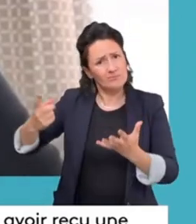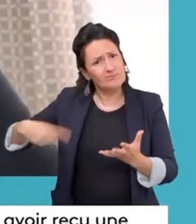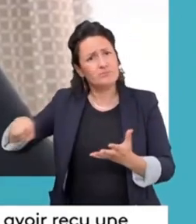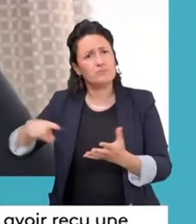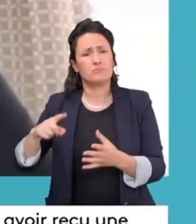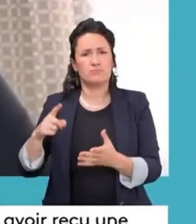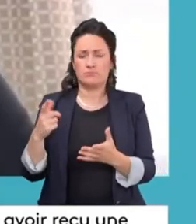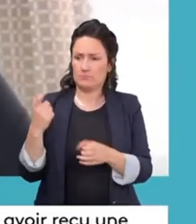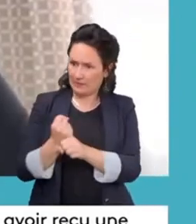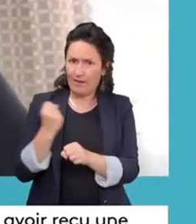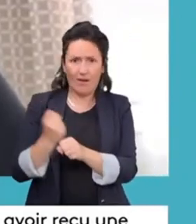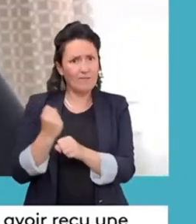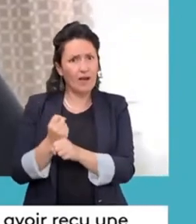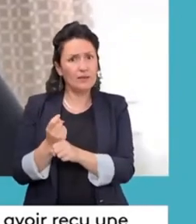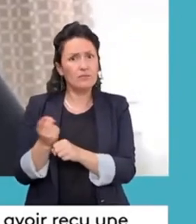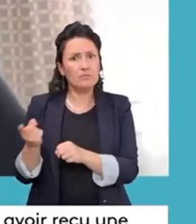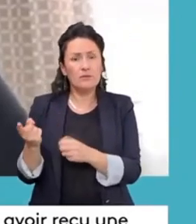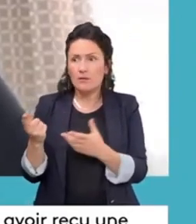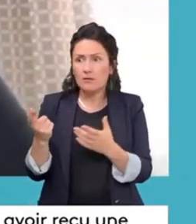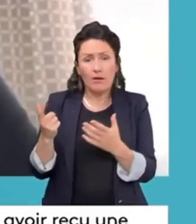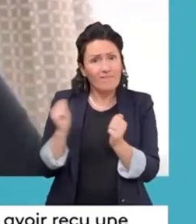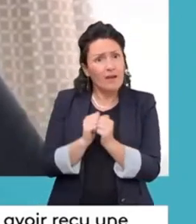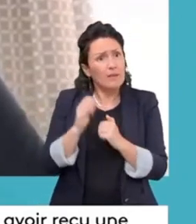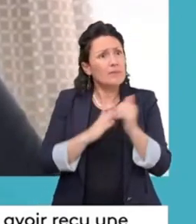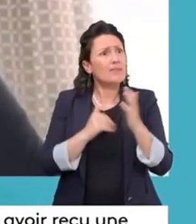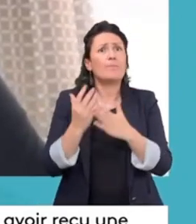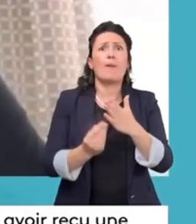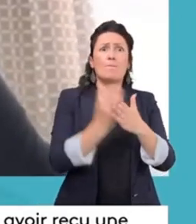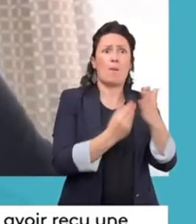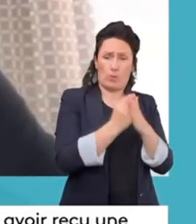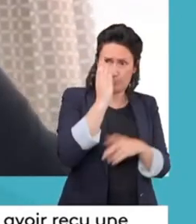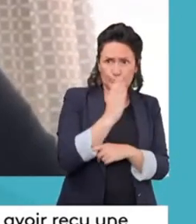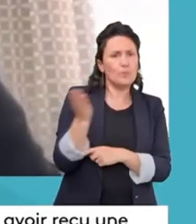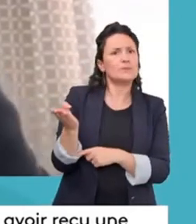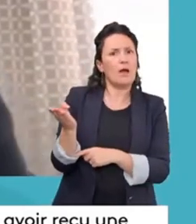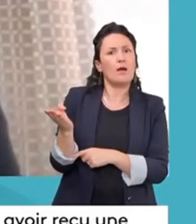travaillent dans les métiers essentiels, dont nous avons besoin et qui aujourd'hui n'acceptent pas à l'ensemble de leurs droits.